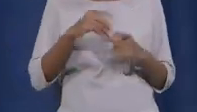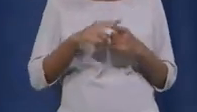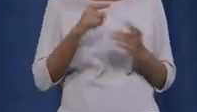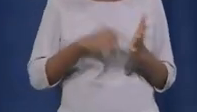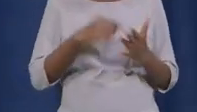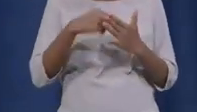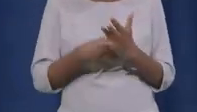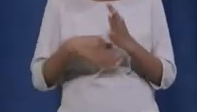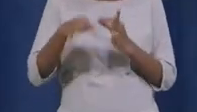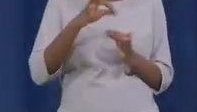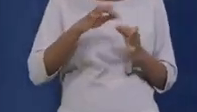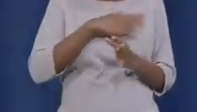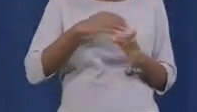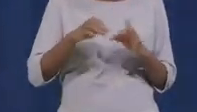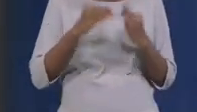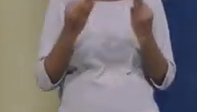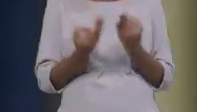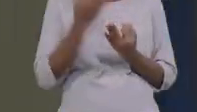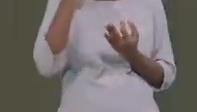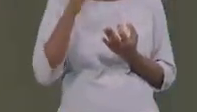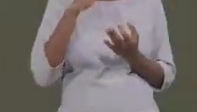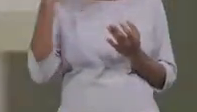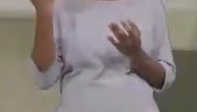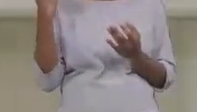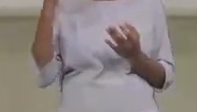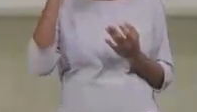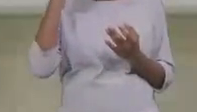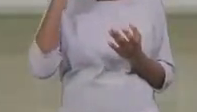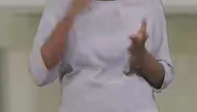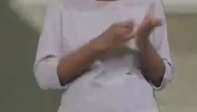Et il nous a amenés dans cette nouvelle communion.